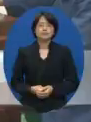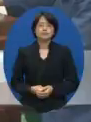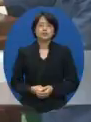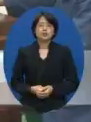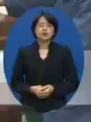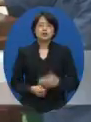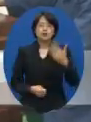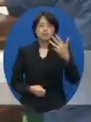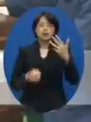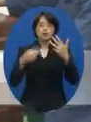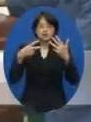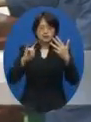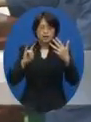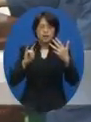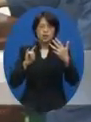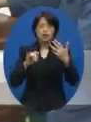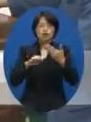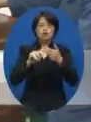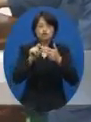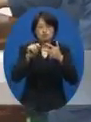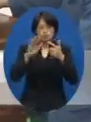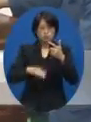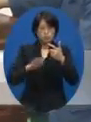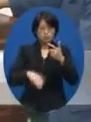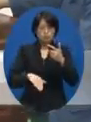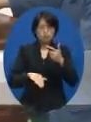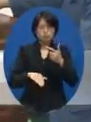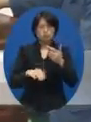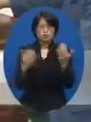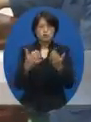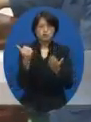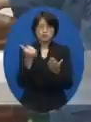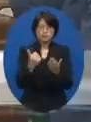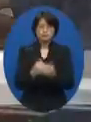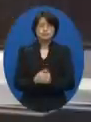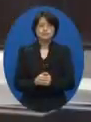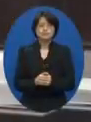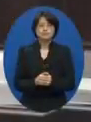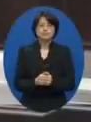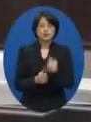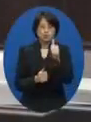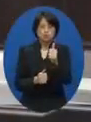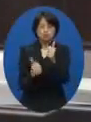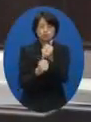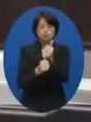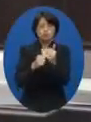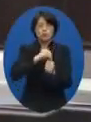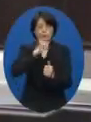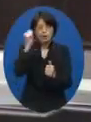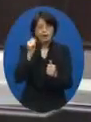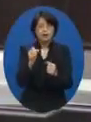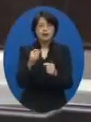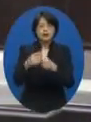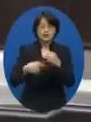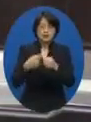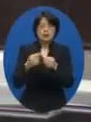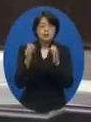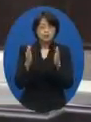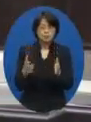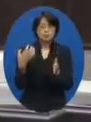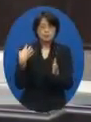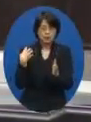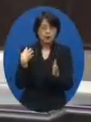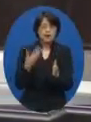제8대 후반기 경기도 의회를 짊어질 의장과 부의장이 선출됐습니다. 1년가량의 임기지만 궂은각오를